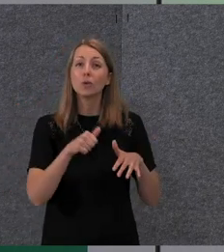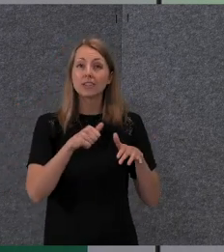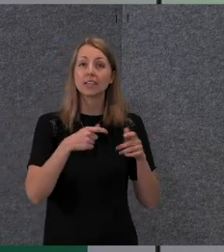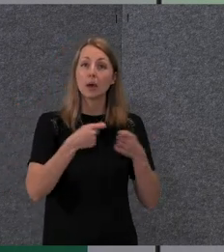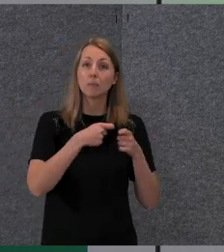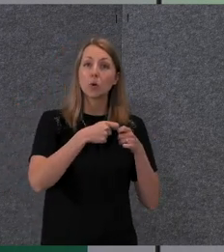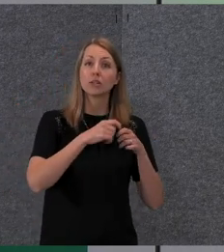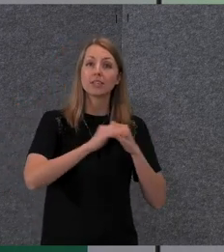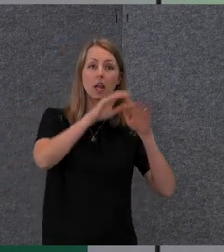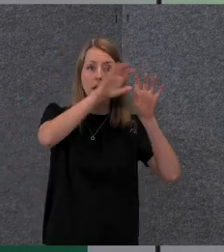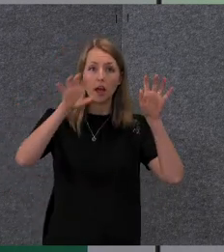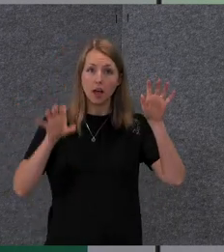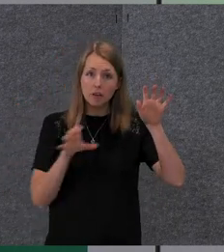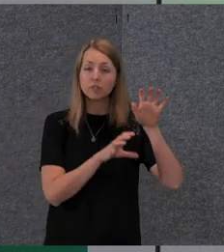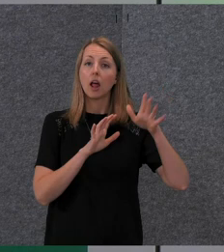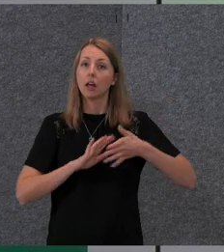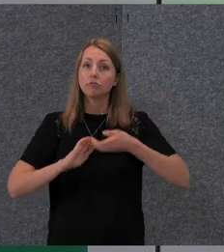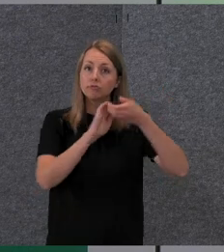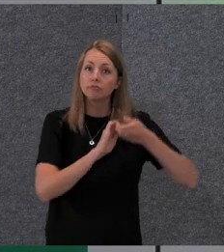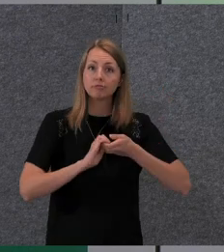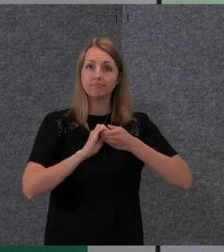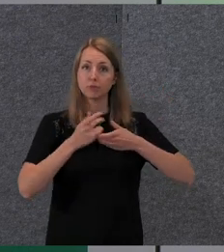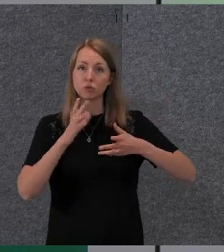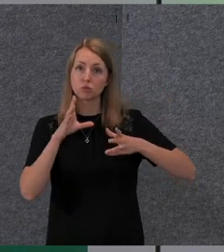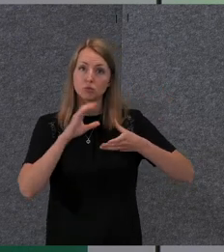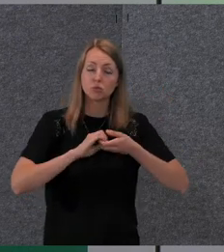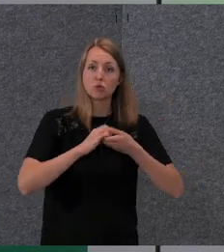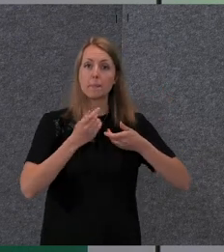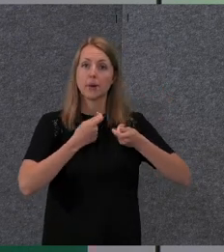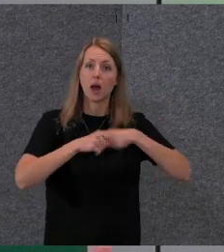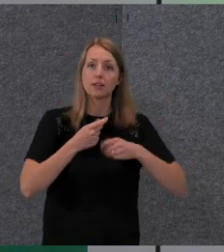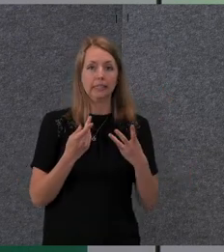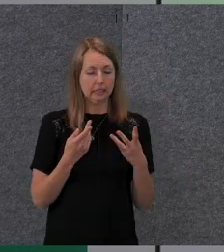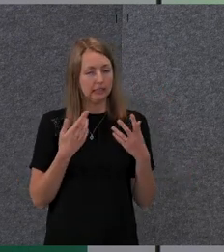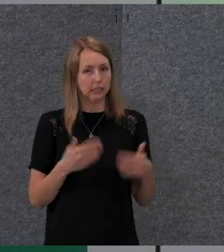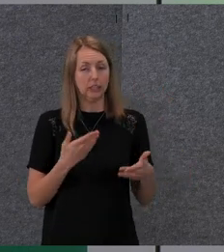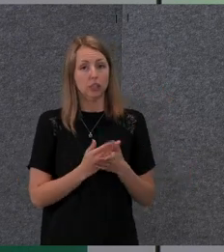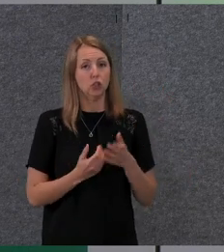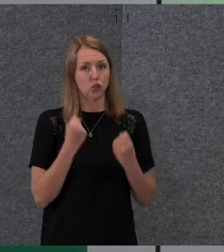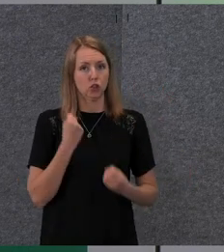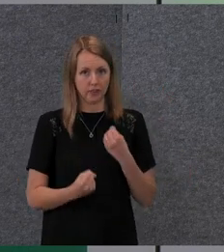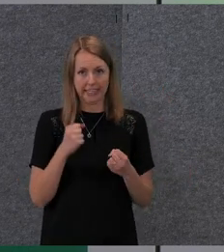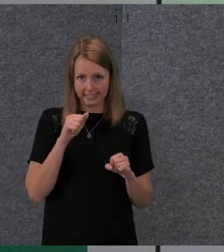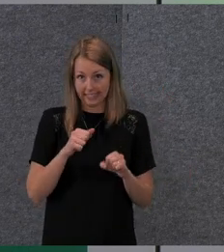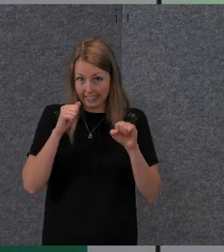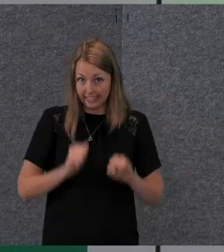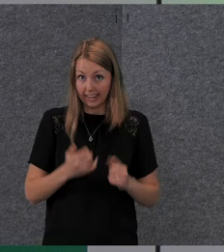Handeln eine schwierige, zuweilen diffizil üble Sache sind, sehen wir gerade bei der Bewältigung